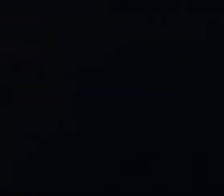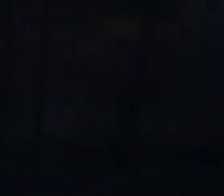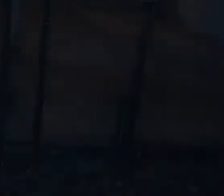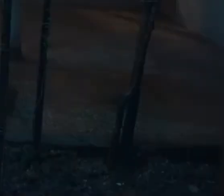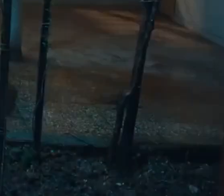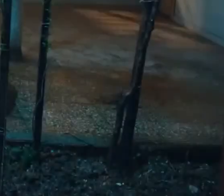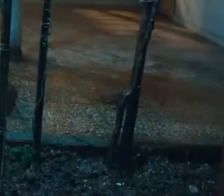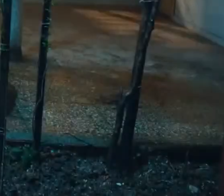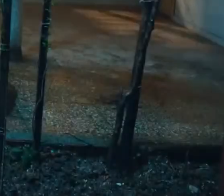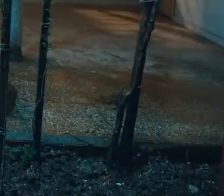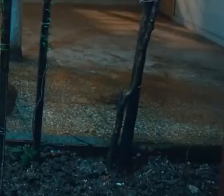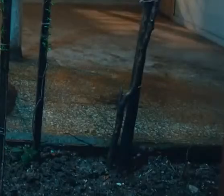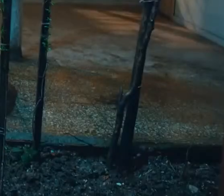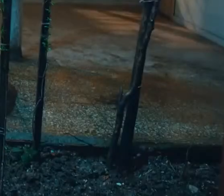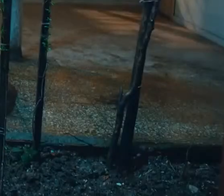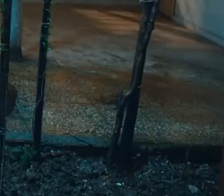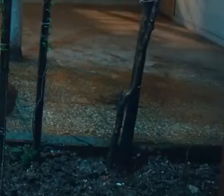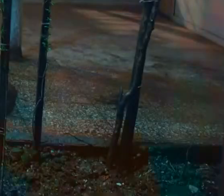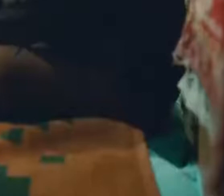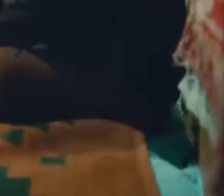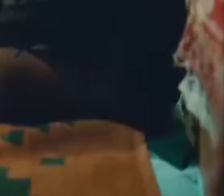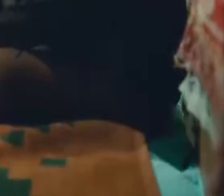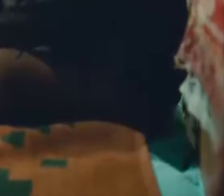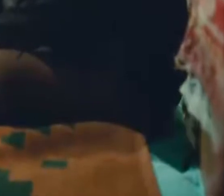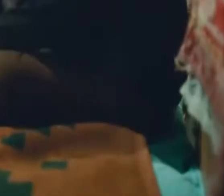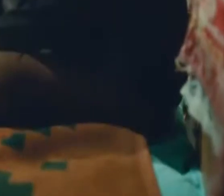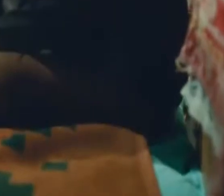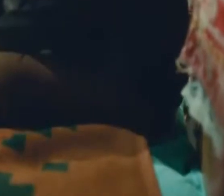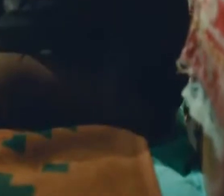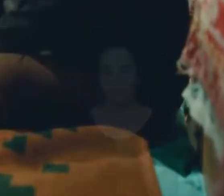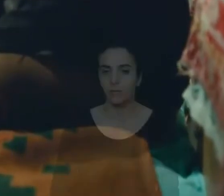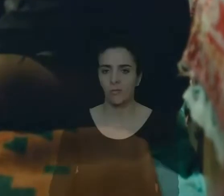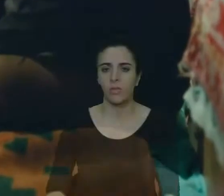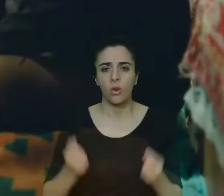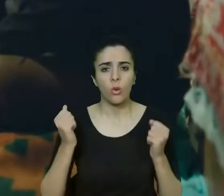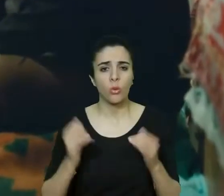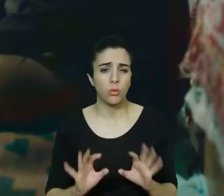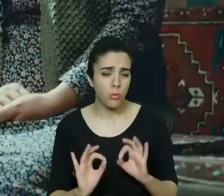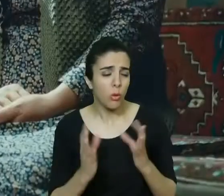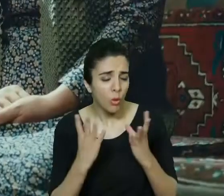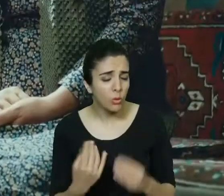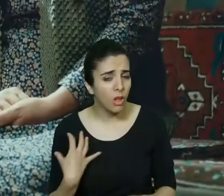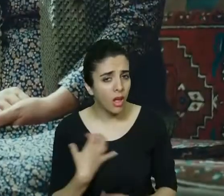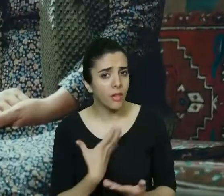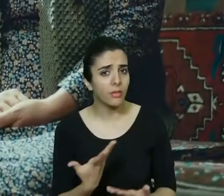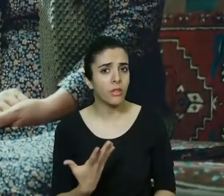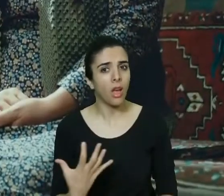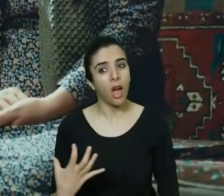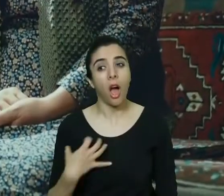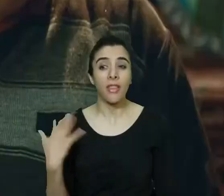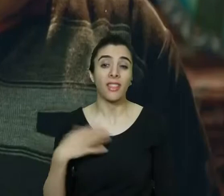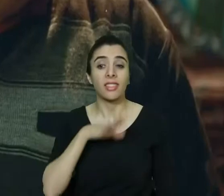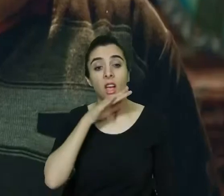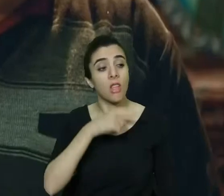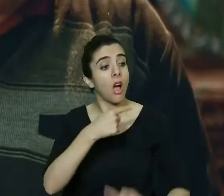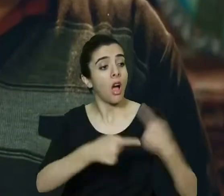Gece vakti, parlak ay. Hakkıların evinin önü. Hakkı yer yatağında oturuyor. Öyle işte ana. Kendisi de dede soyundan